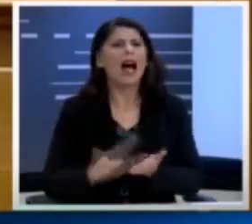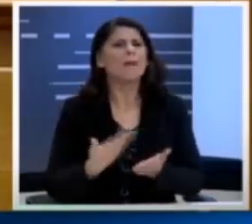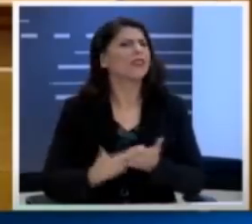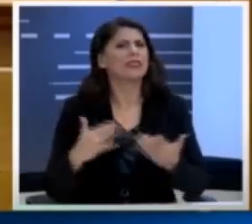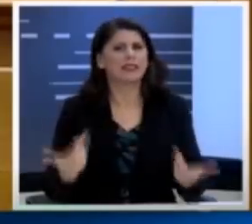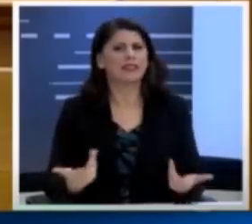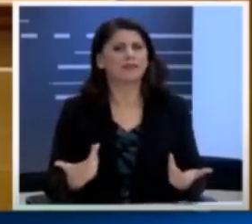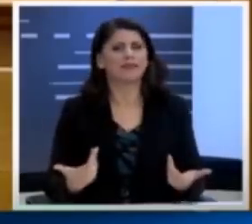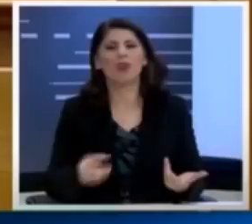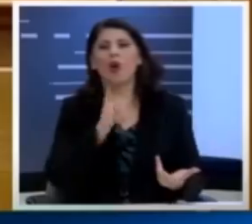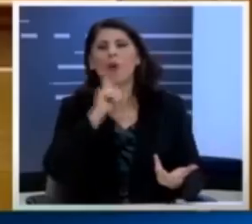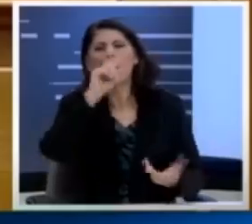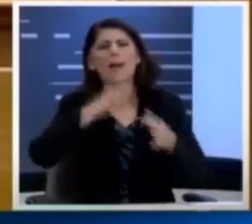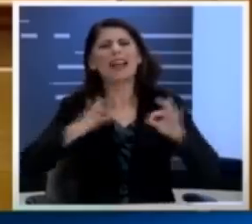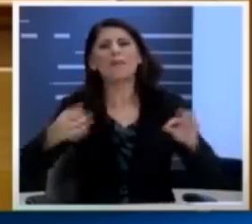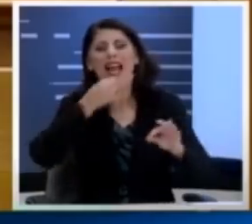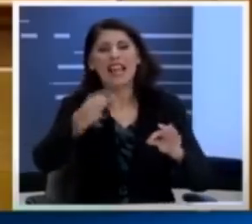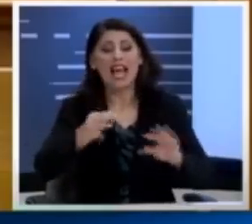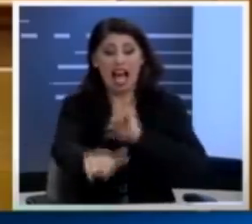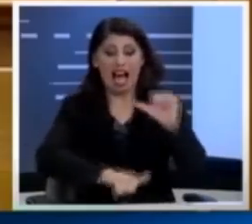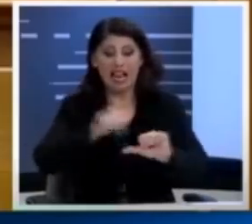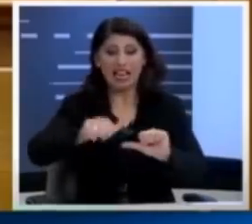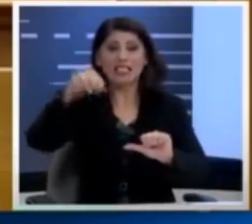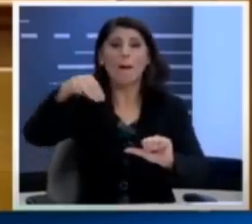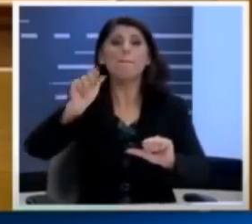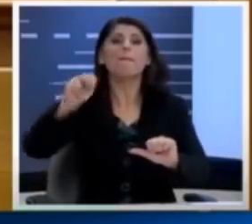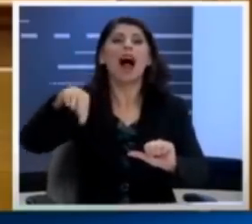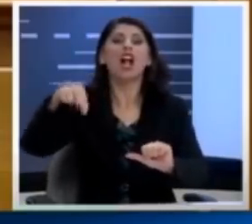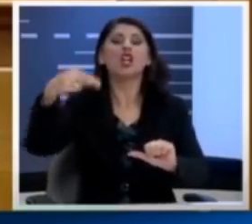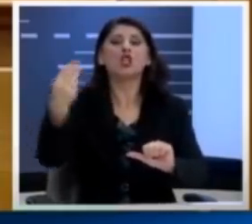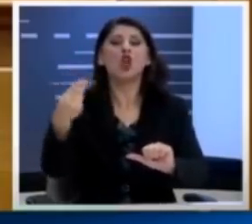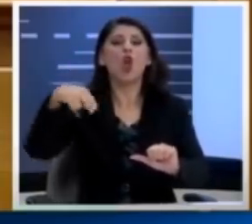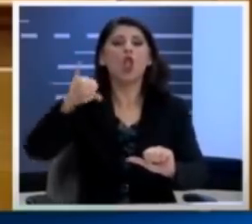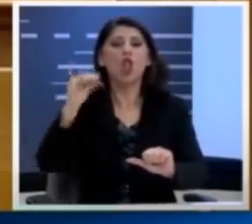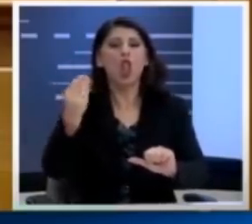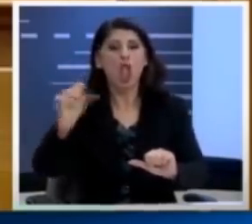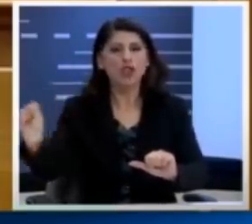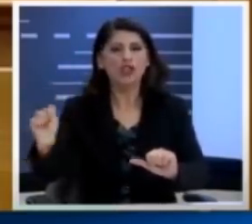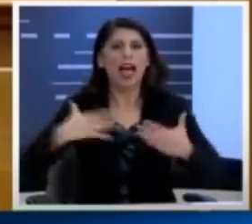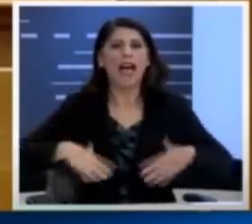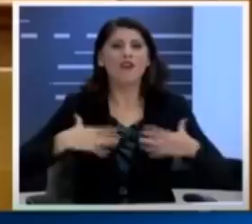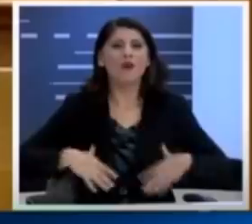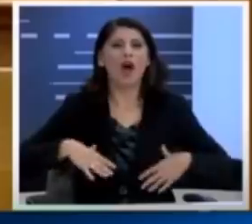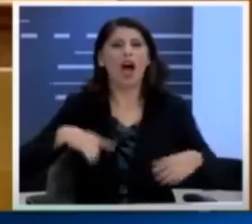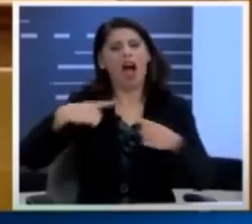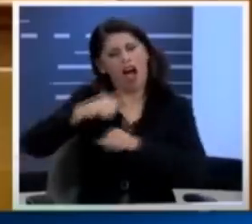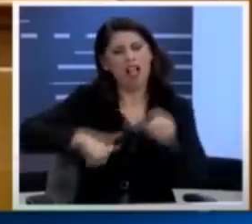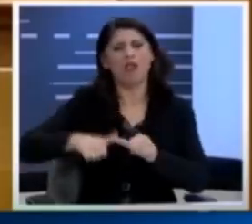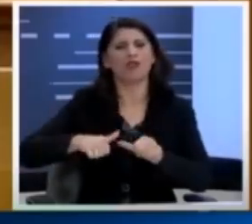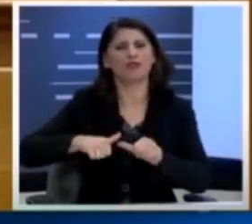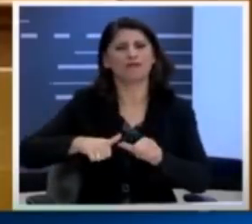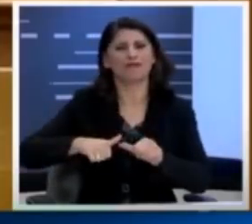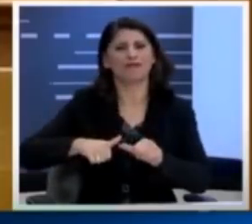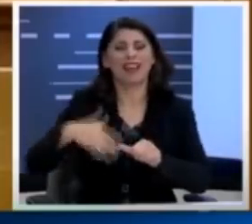τα ρούχα του αλλιώς. Άρα το μνημόνιο με νέα μέτρα που υποχρεώνεται η χώρα να υλοποιήσει είναι